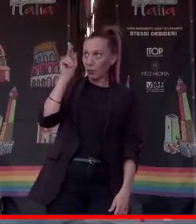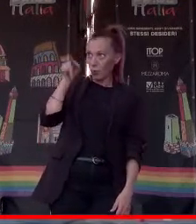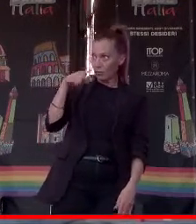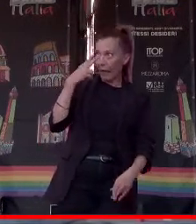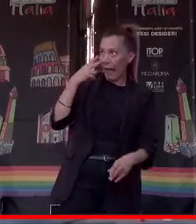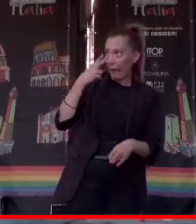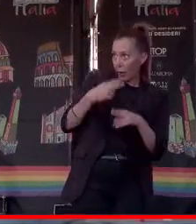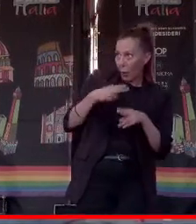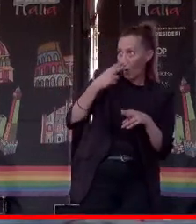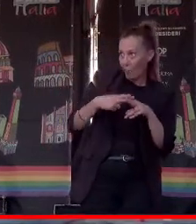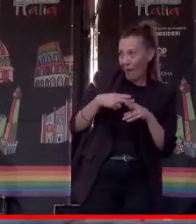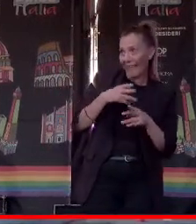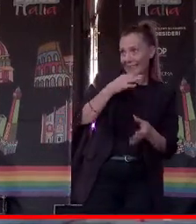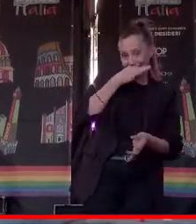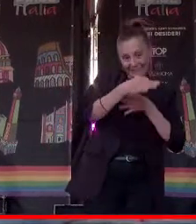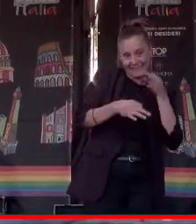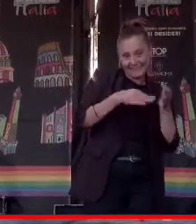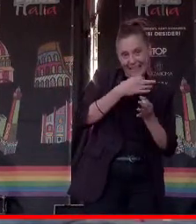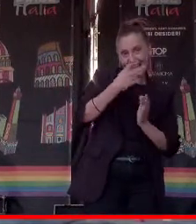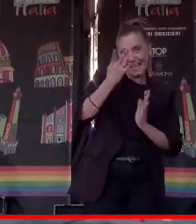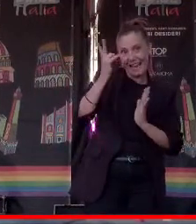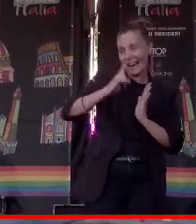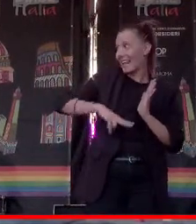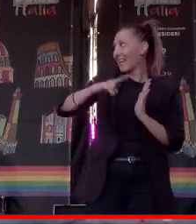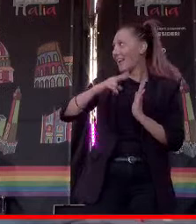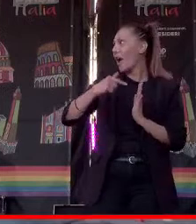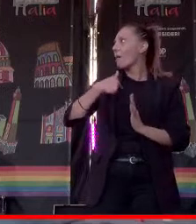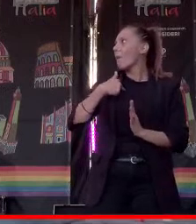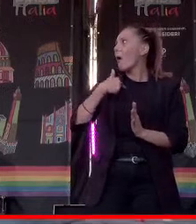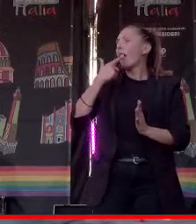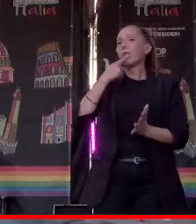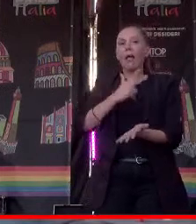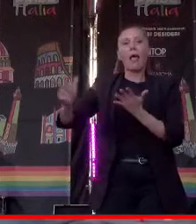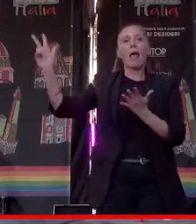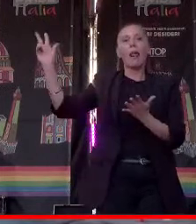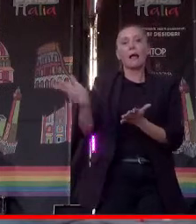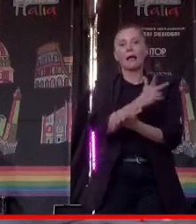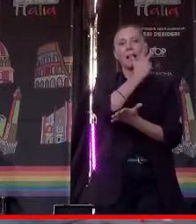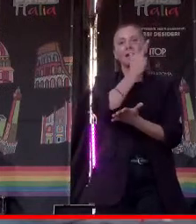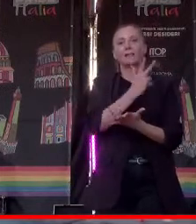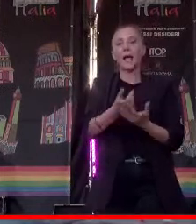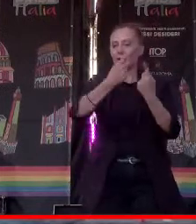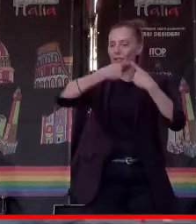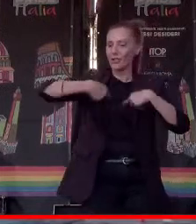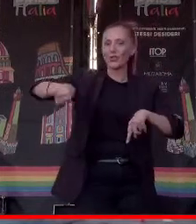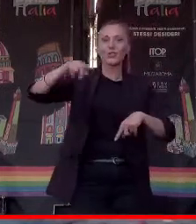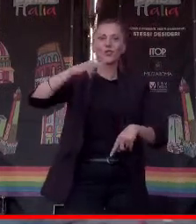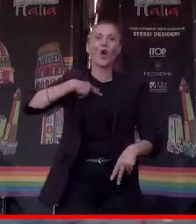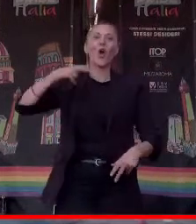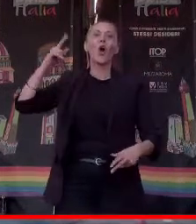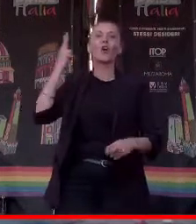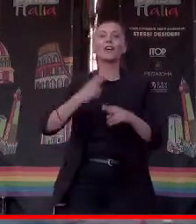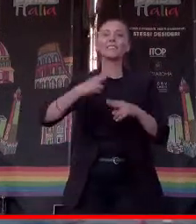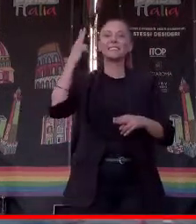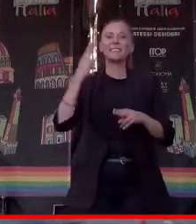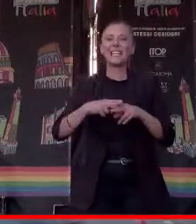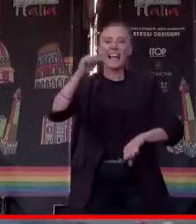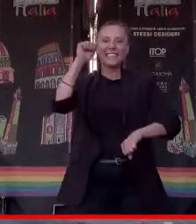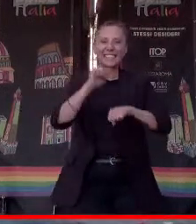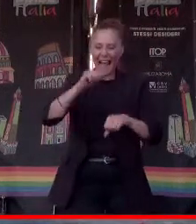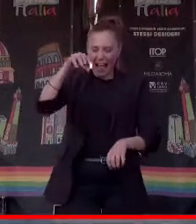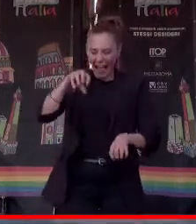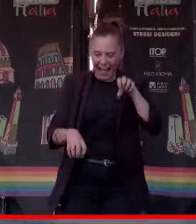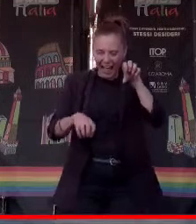capace a spiegarglielo un po'? Va. Boh, te la canto io. Siamo romani coi San